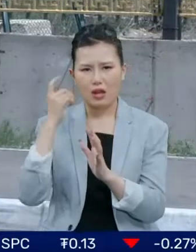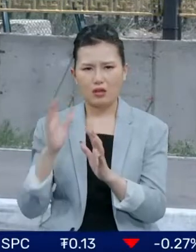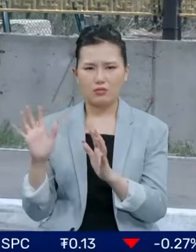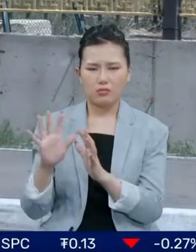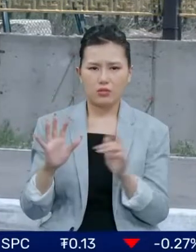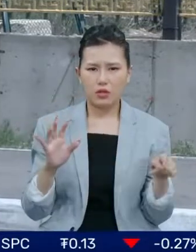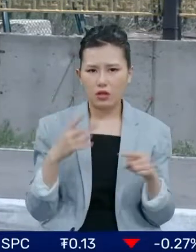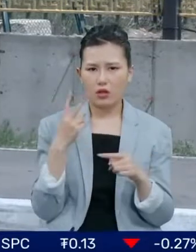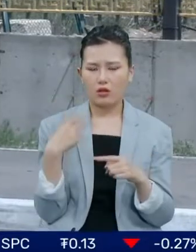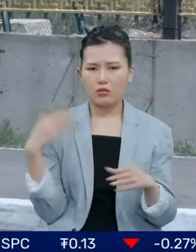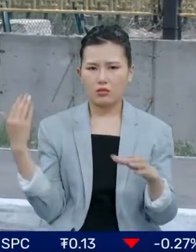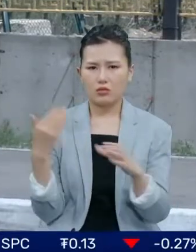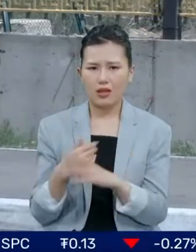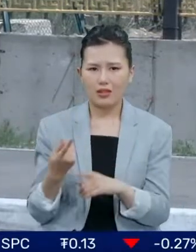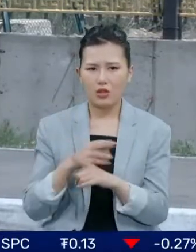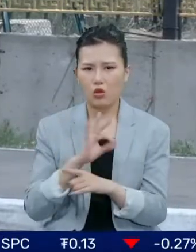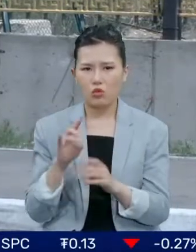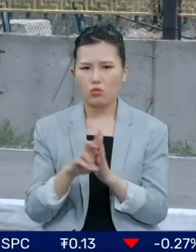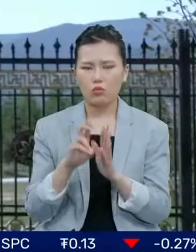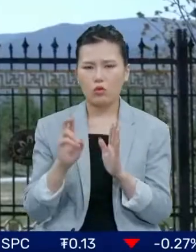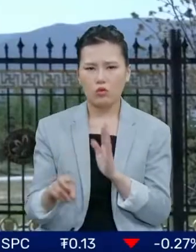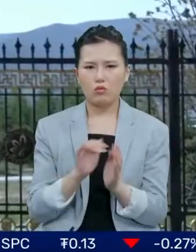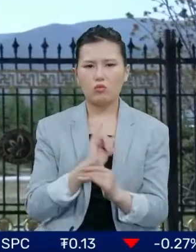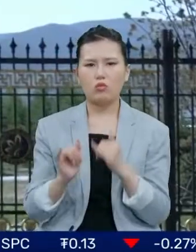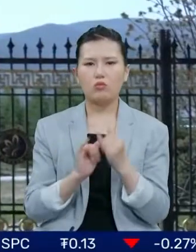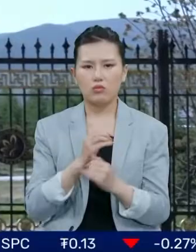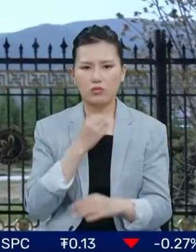Орох боломжгүй болгож байна гэсэн шүүмжлэлийг бол хэлж байна.